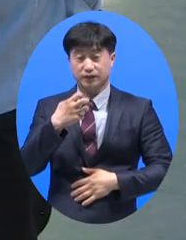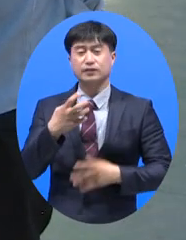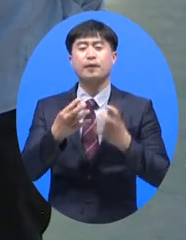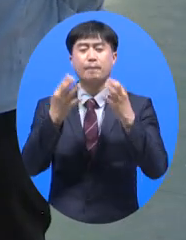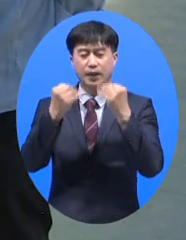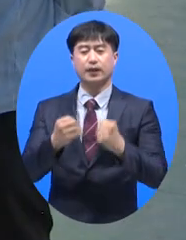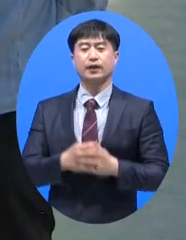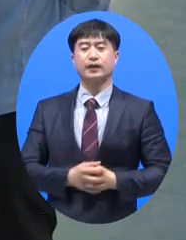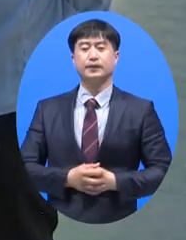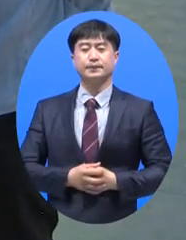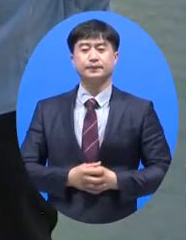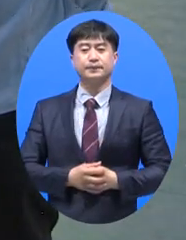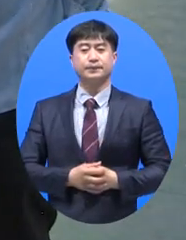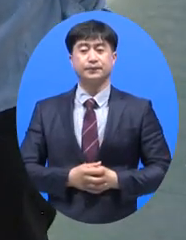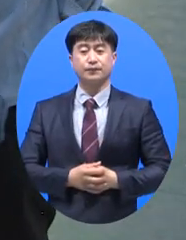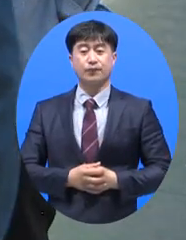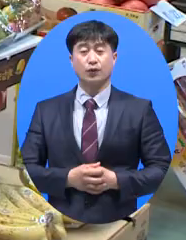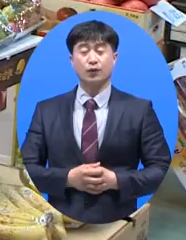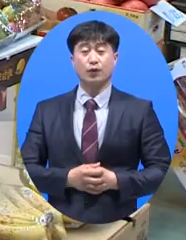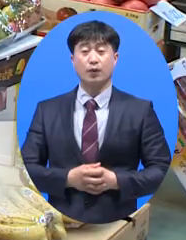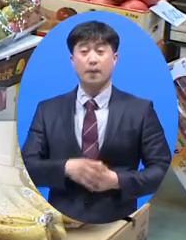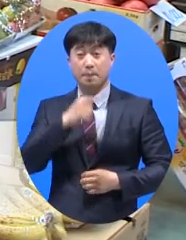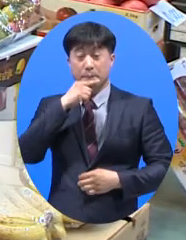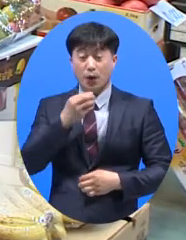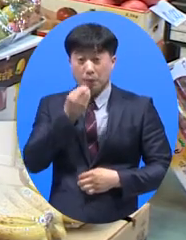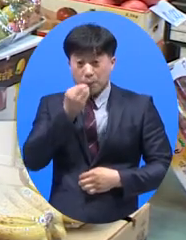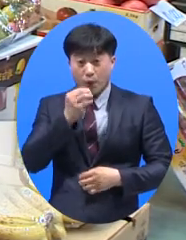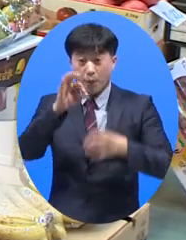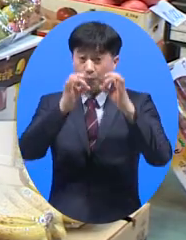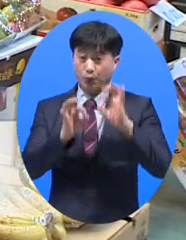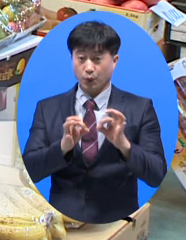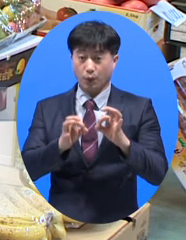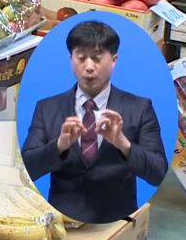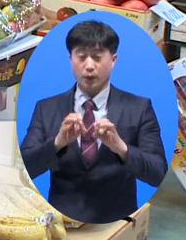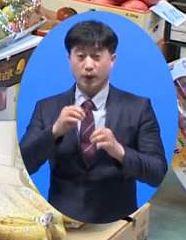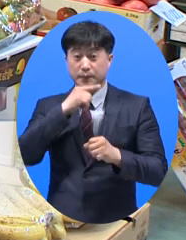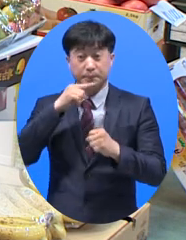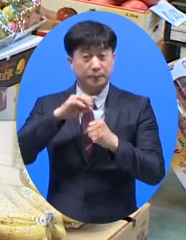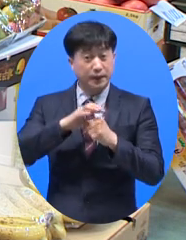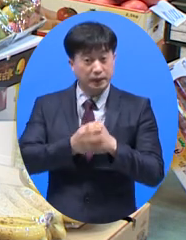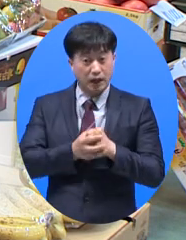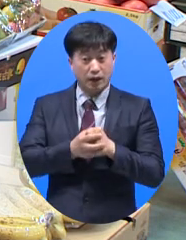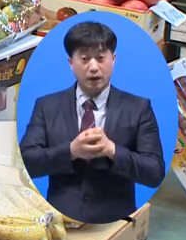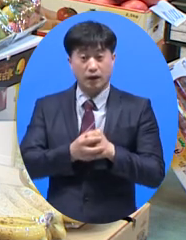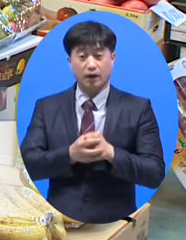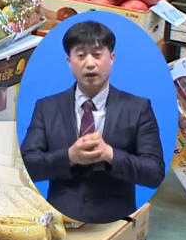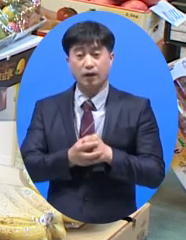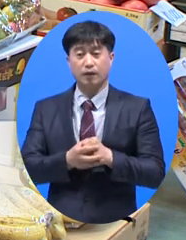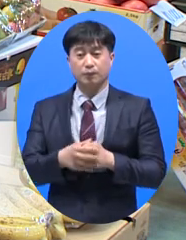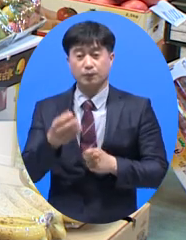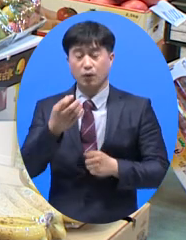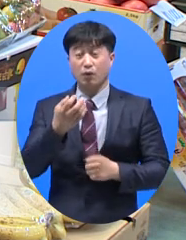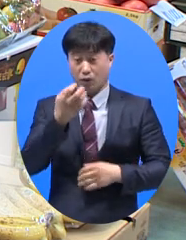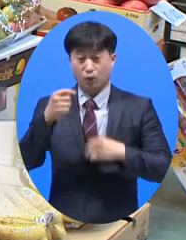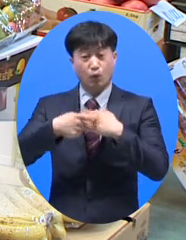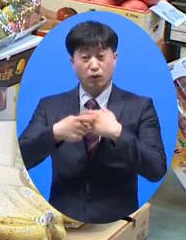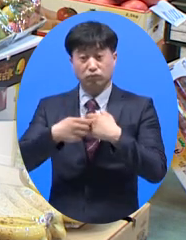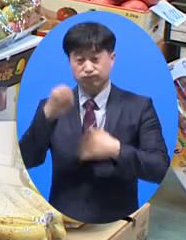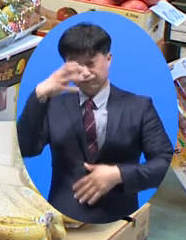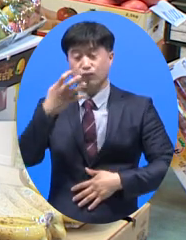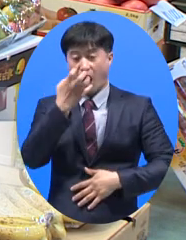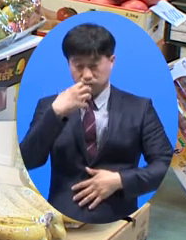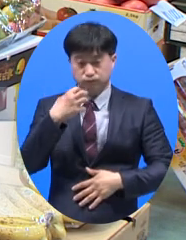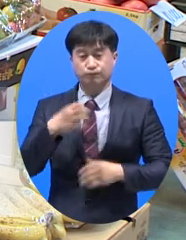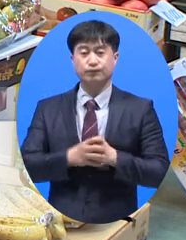먹는 사람들도 적지 않습니다. 토마토하고 뭐 포도, 사과 그런 거 껍질째 먹고 있어요.